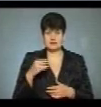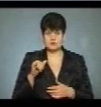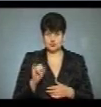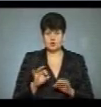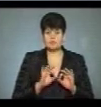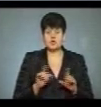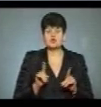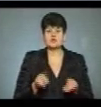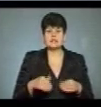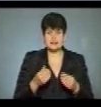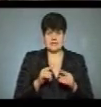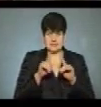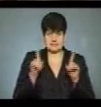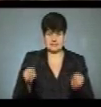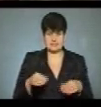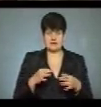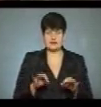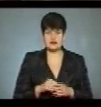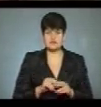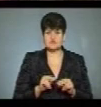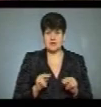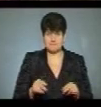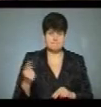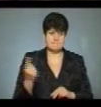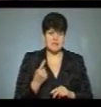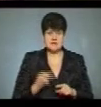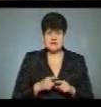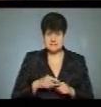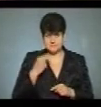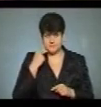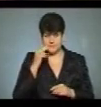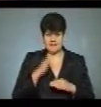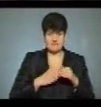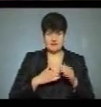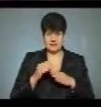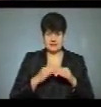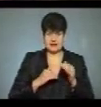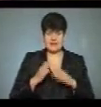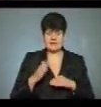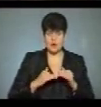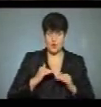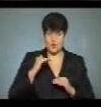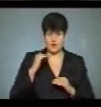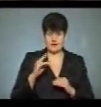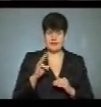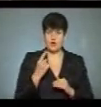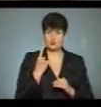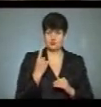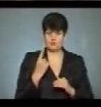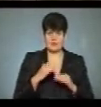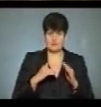дає сертифікація вчителям. Найперше те, що підвищується кваліфікаційна категорія на одну